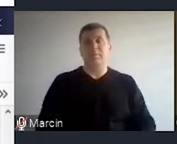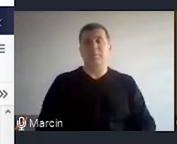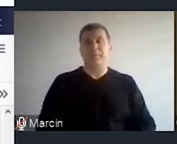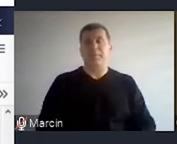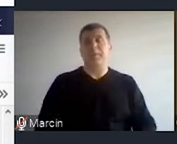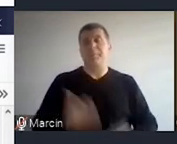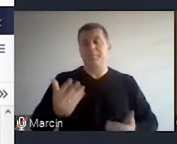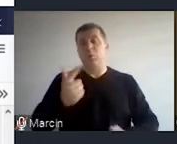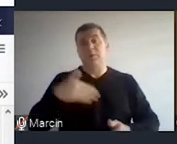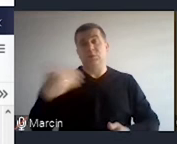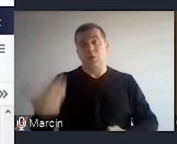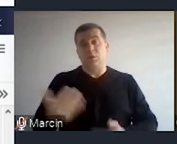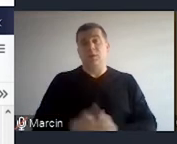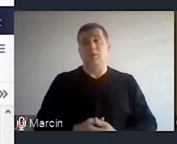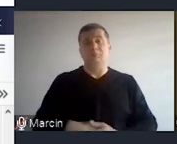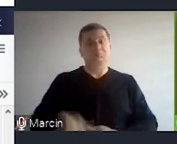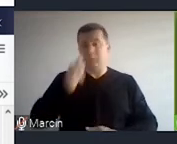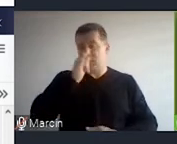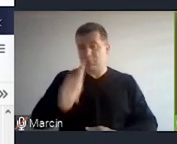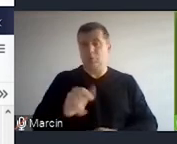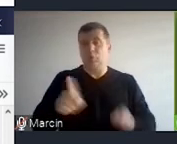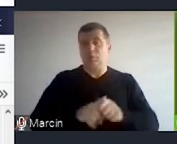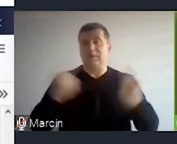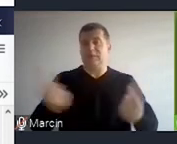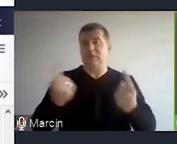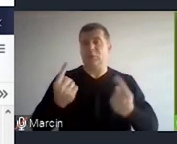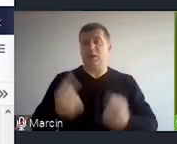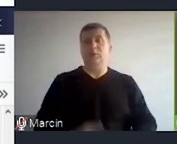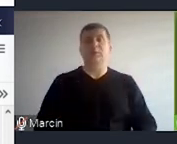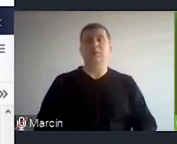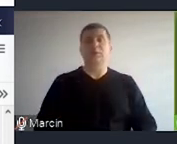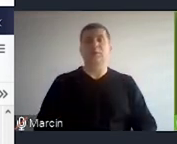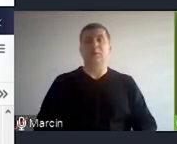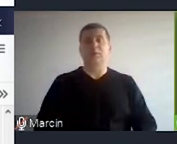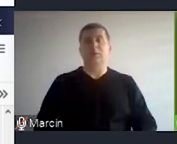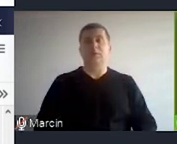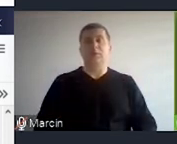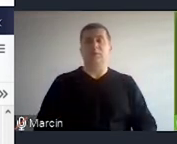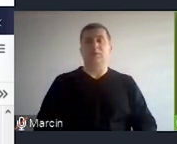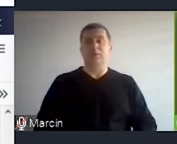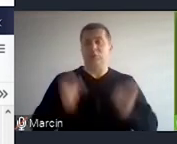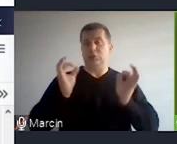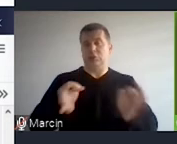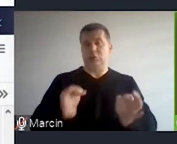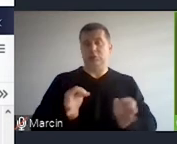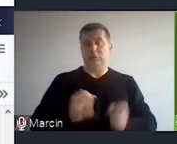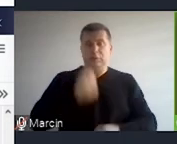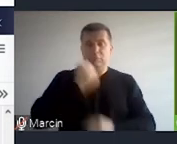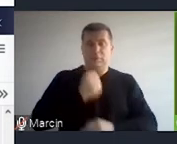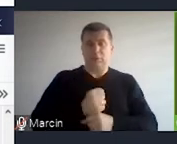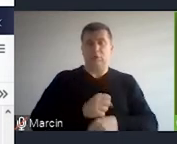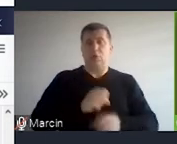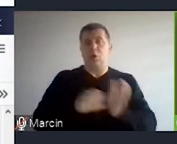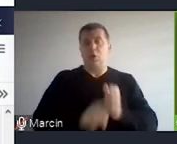drugiej strony nie może być również takiej sytuacji, że dziś pracuję